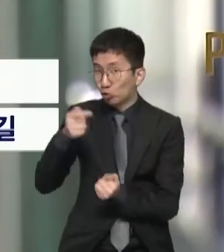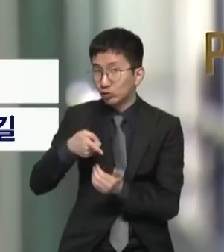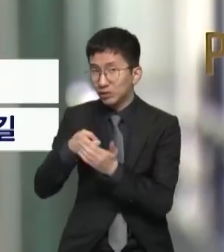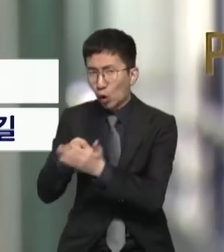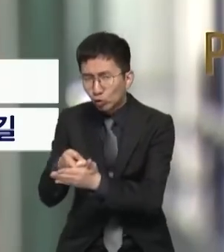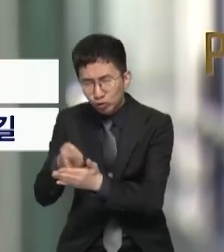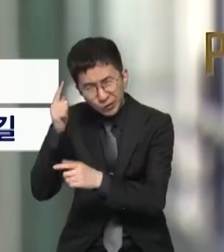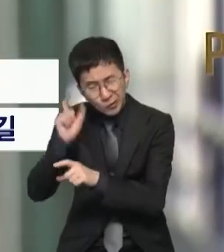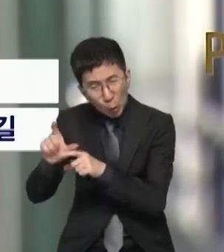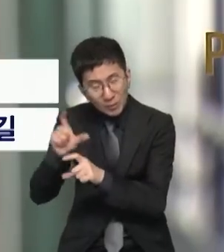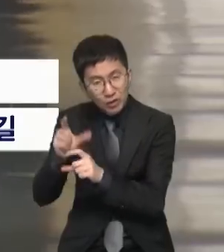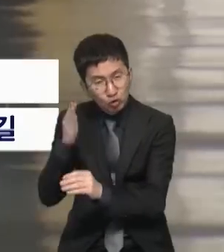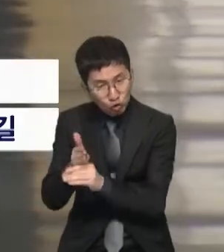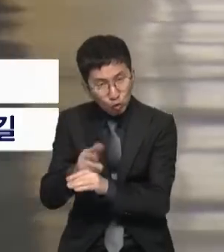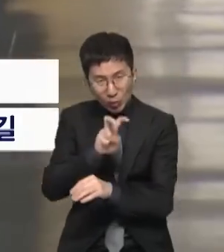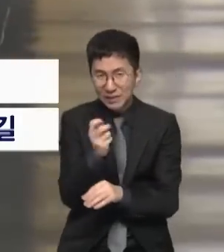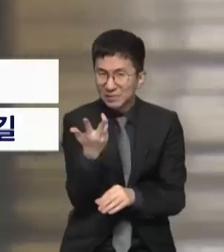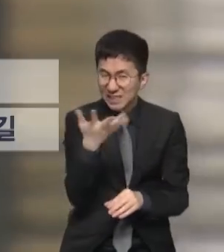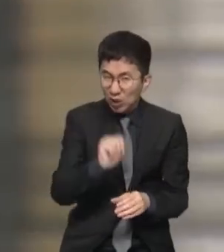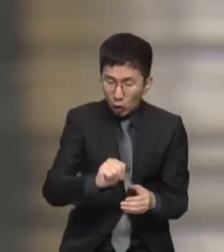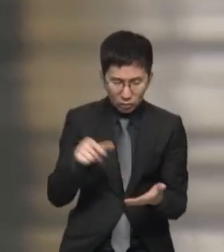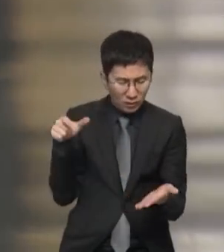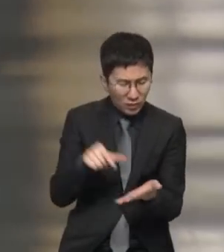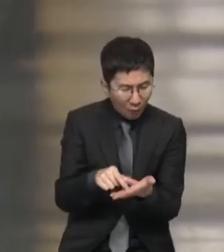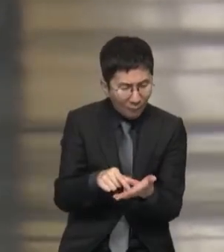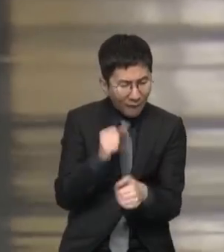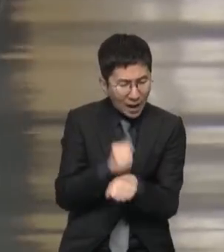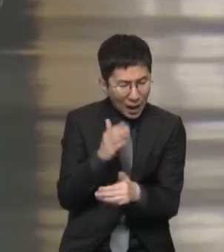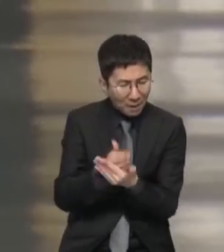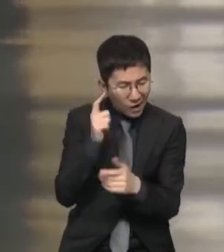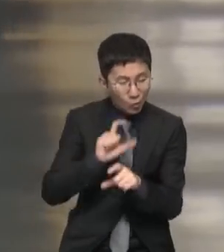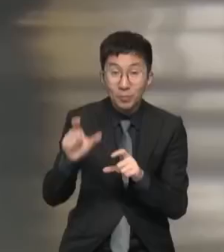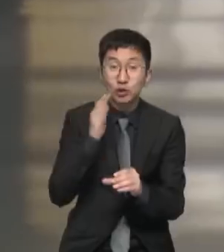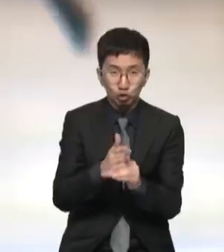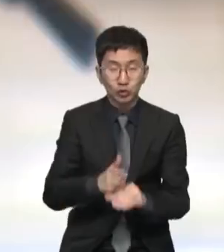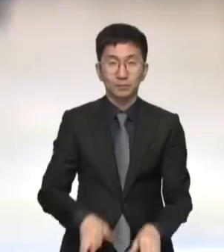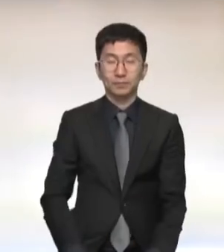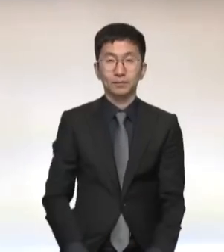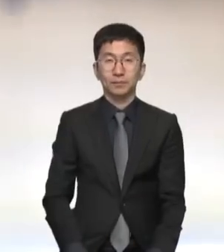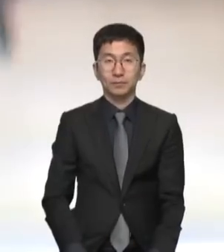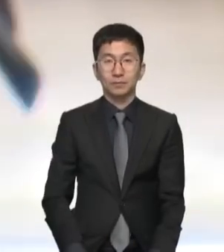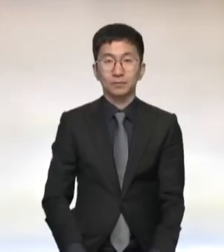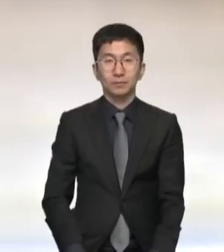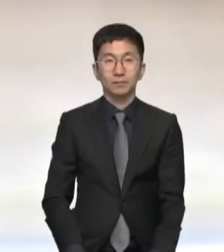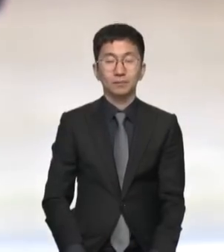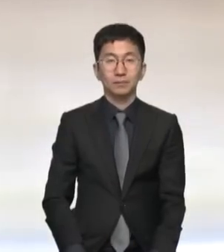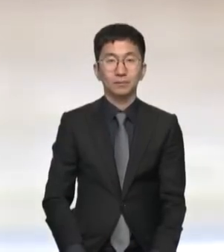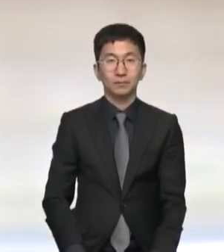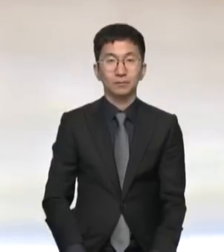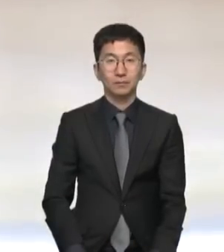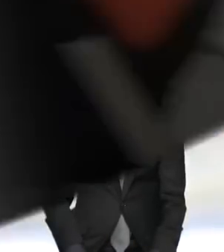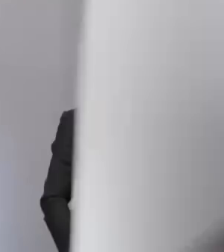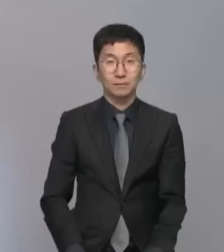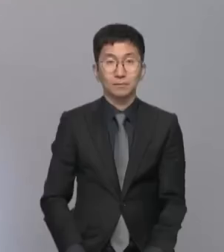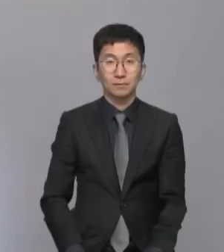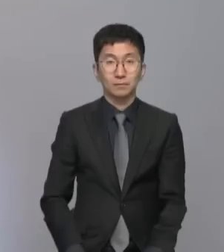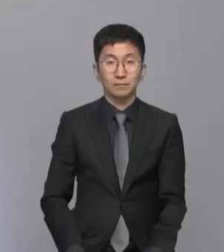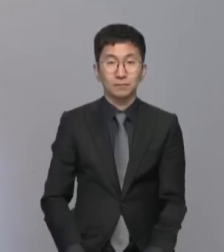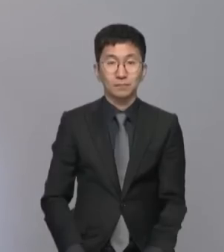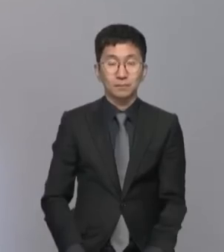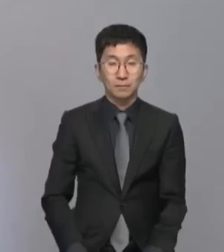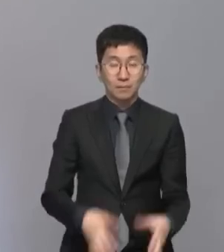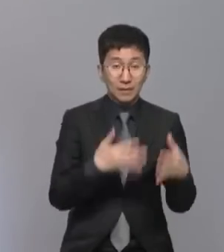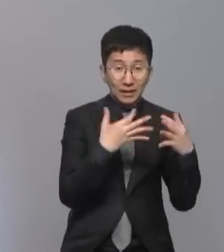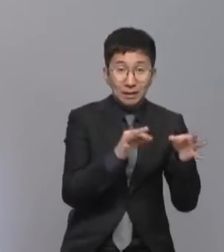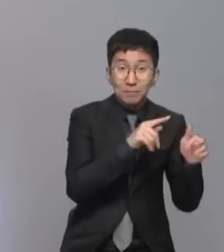청구시 27억 의혹까지 담을지 등을 고민하고 있는 걸로 알려졌습니다. SBS 김덕현입니다. 민주당